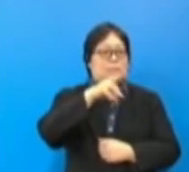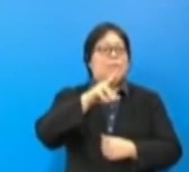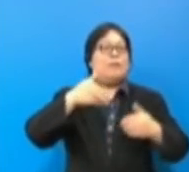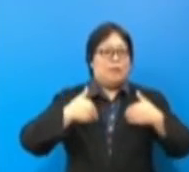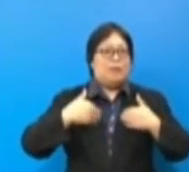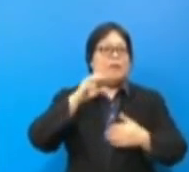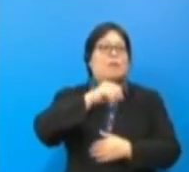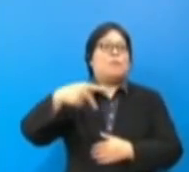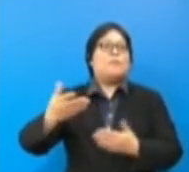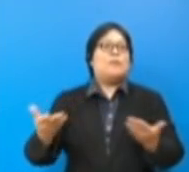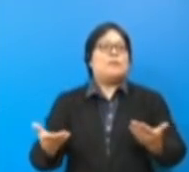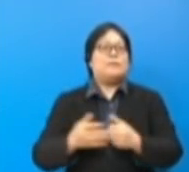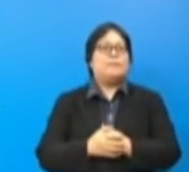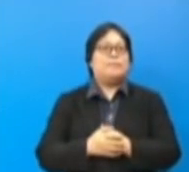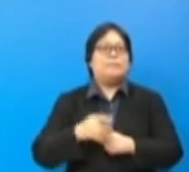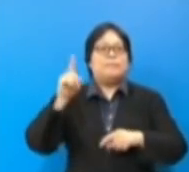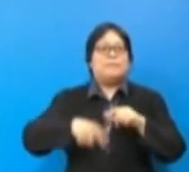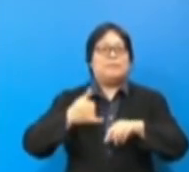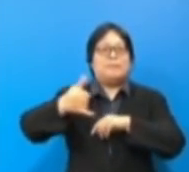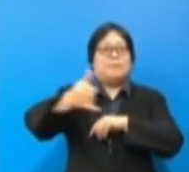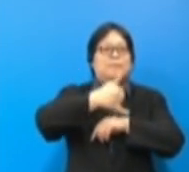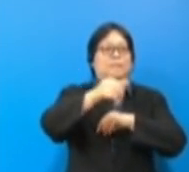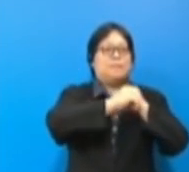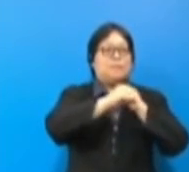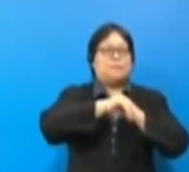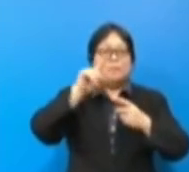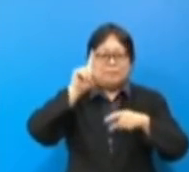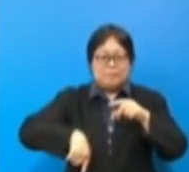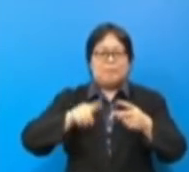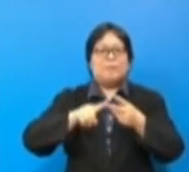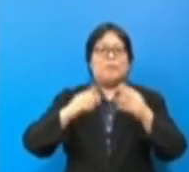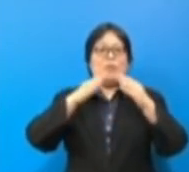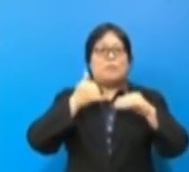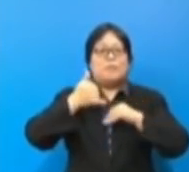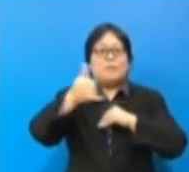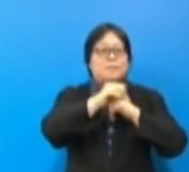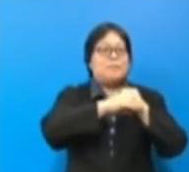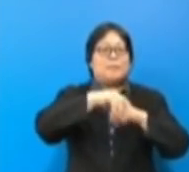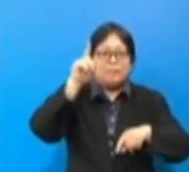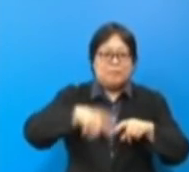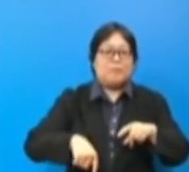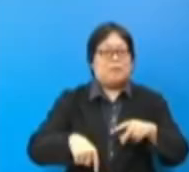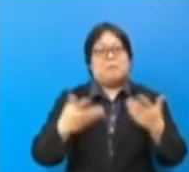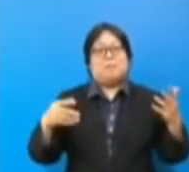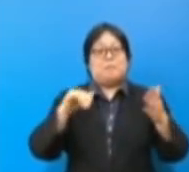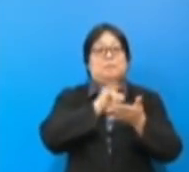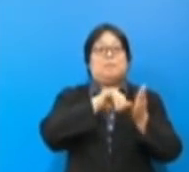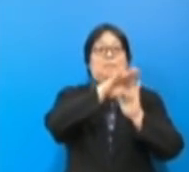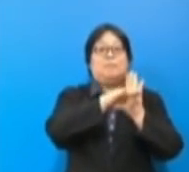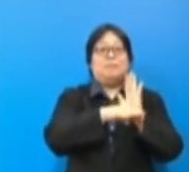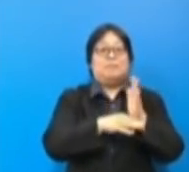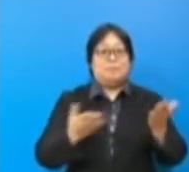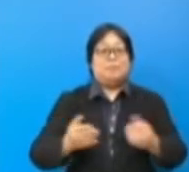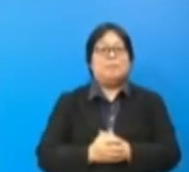pula shop walkabout tak boleh rumah-rumah tak boleh ini keadaan ya jadi